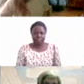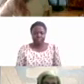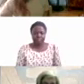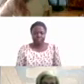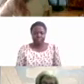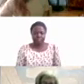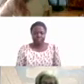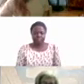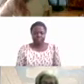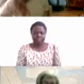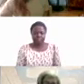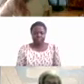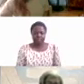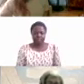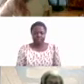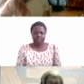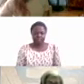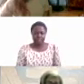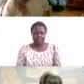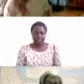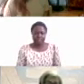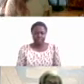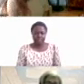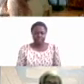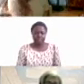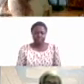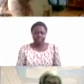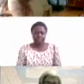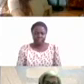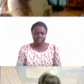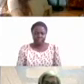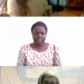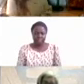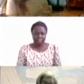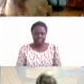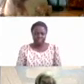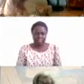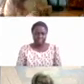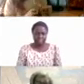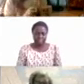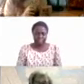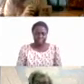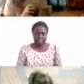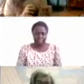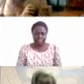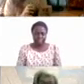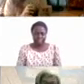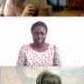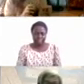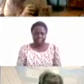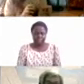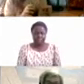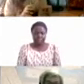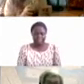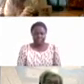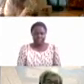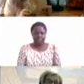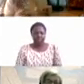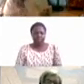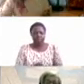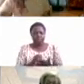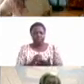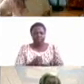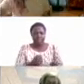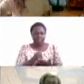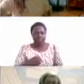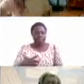handicapées, c'est quoi qui va s'enrichir? C'est pourquoi beaucoup de femmes handicapées subissent la violence sexuelle. Okay, so there's a